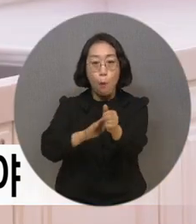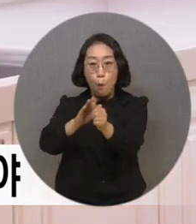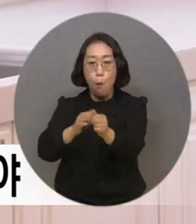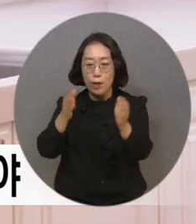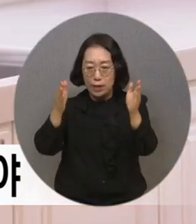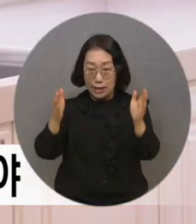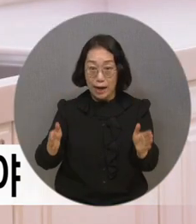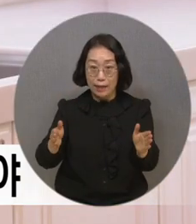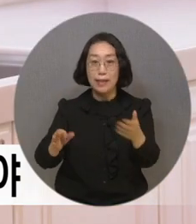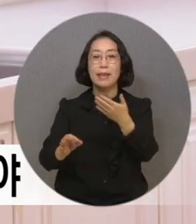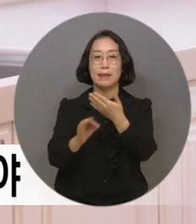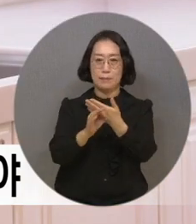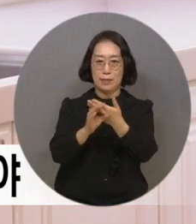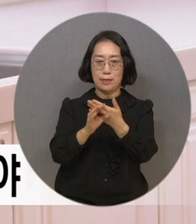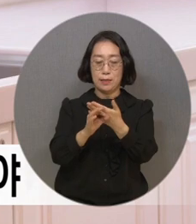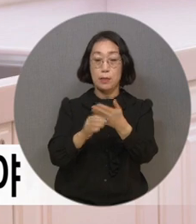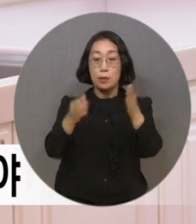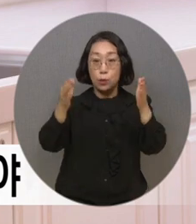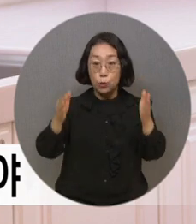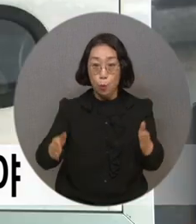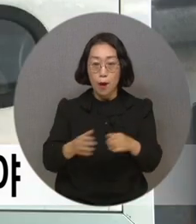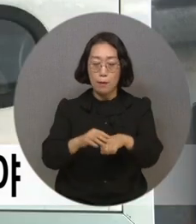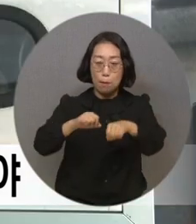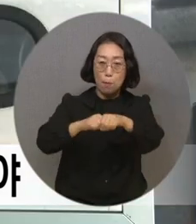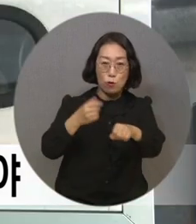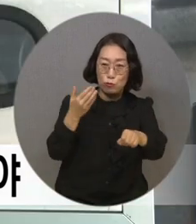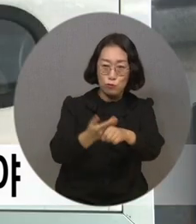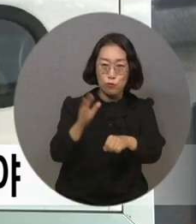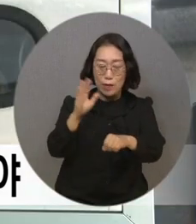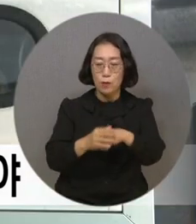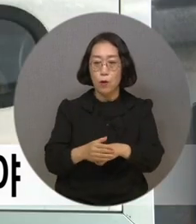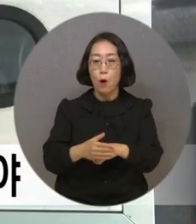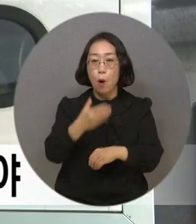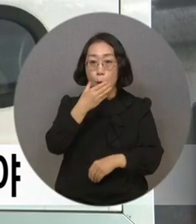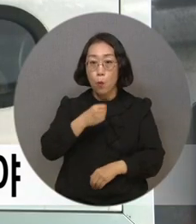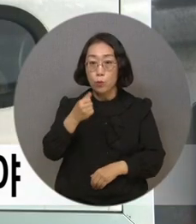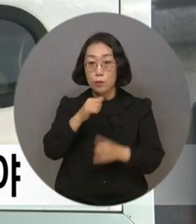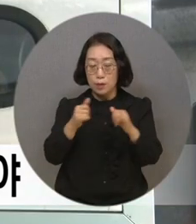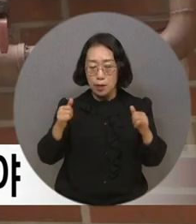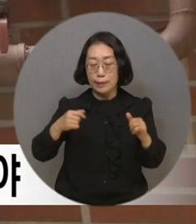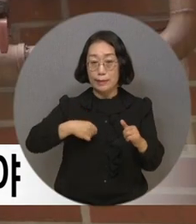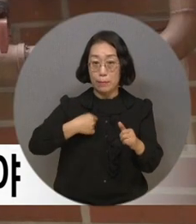운영합니다. 이 기간에는 과태료 부과 대신 공인중개사가